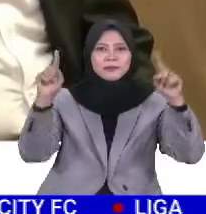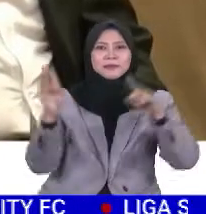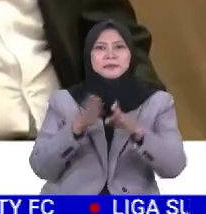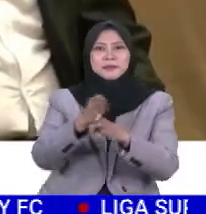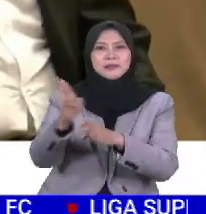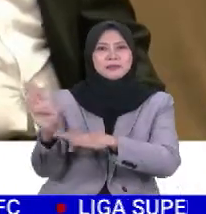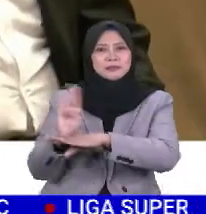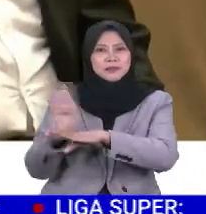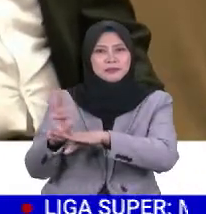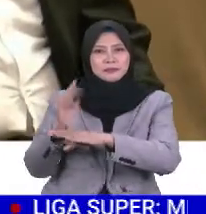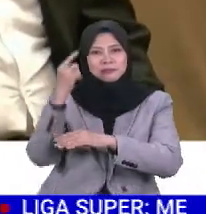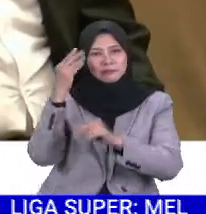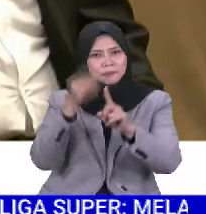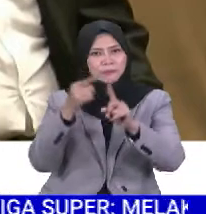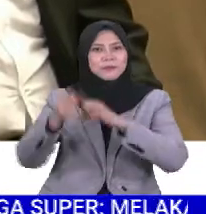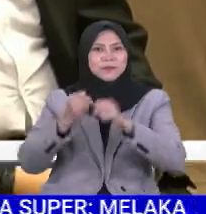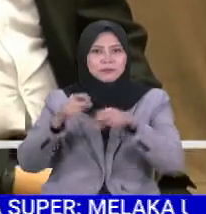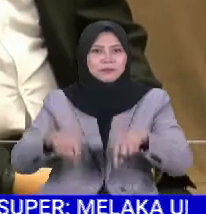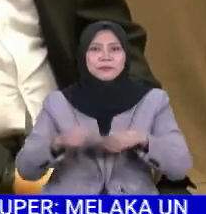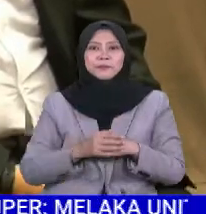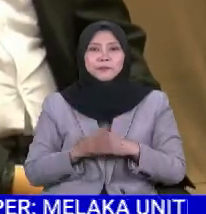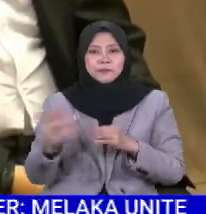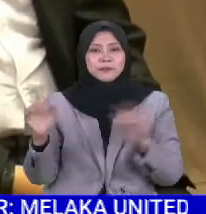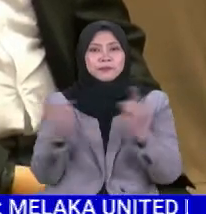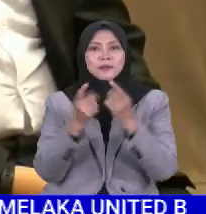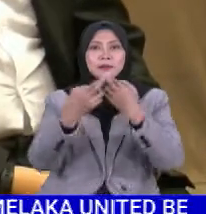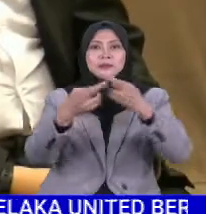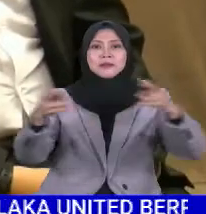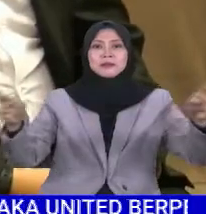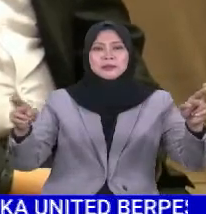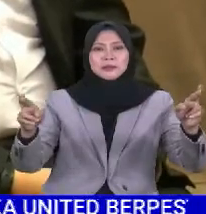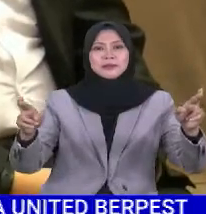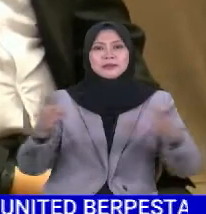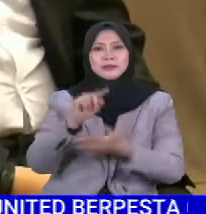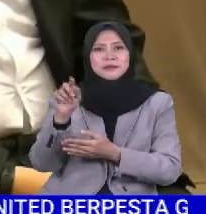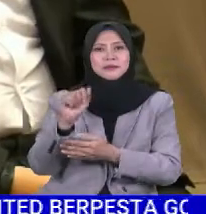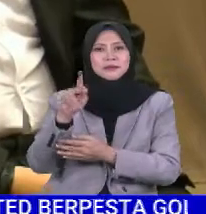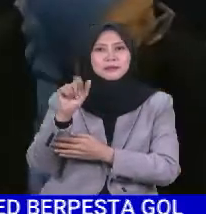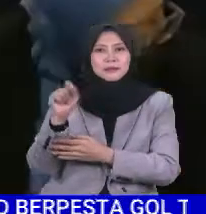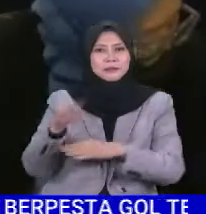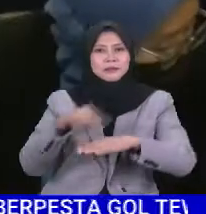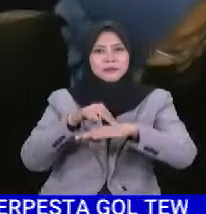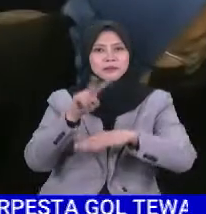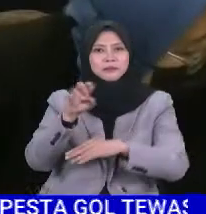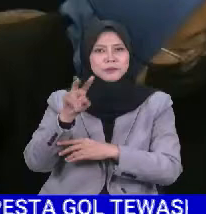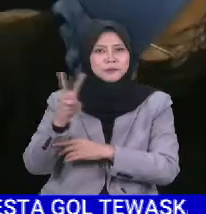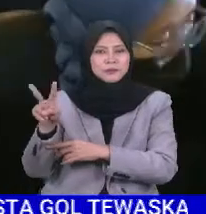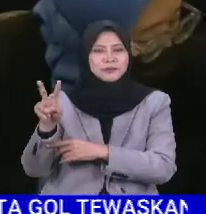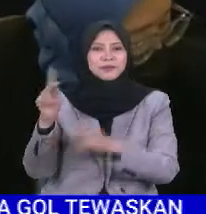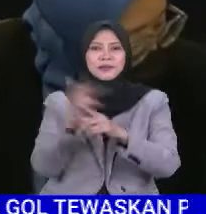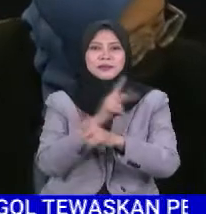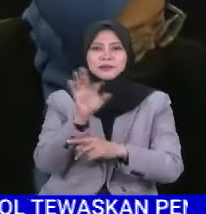dalam bidang keusahawanan tahun ini beliau ditemui selepas meresmikan mudzakarah dekat kebangsaan dan 2022 kali